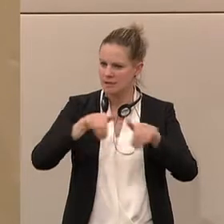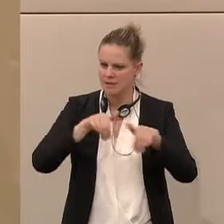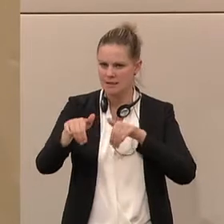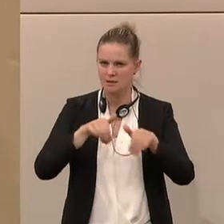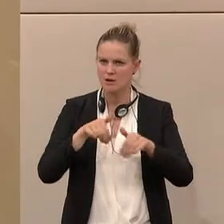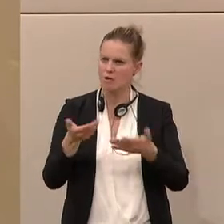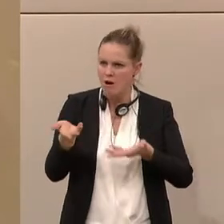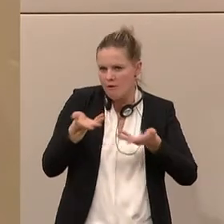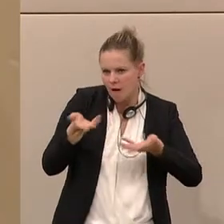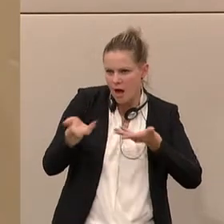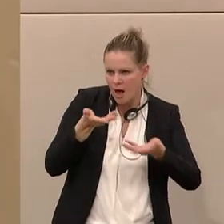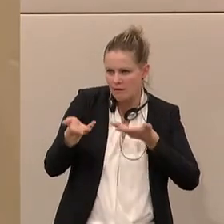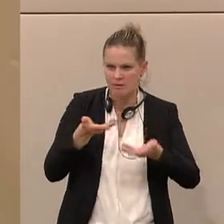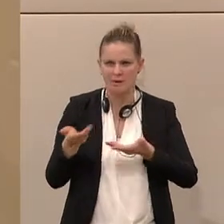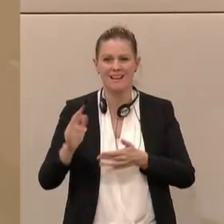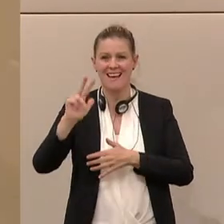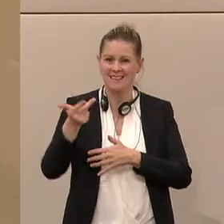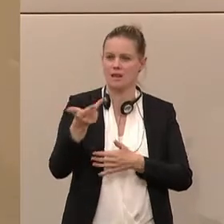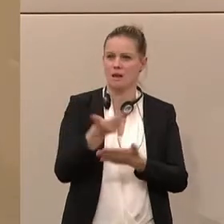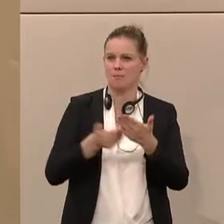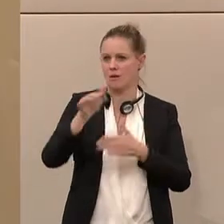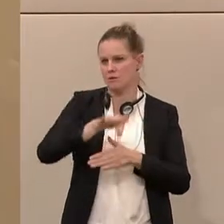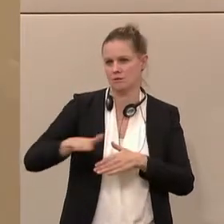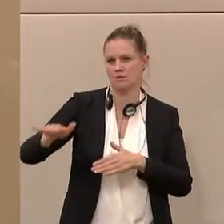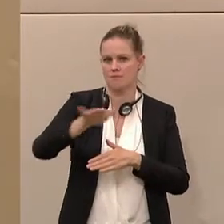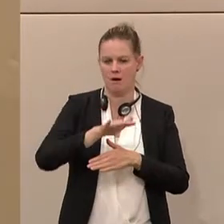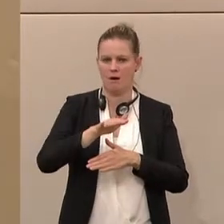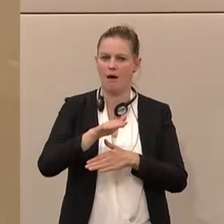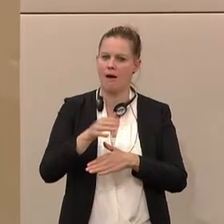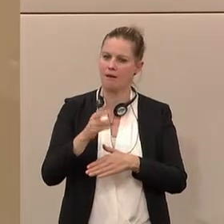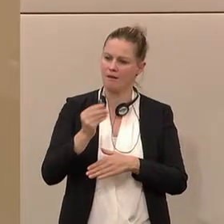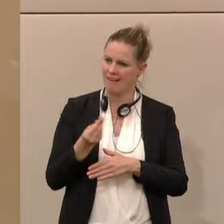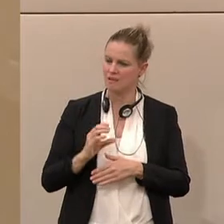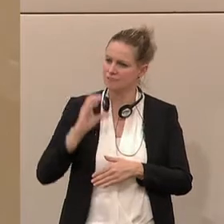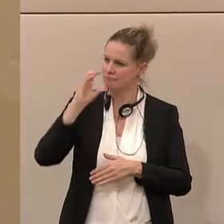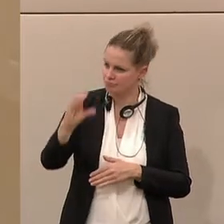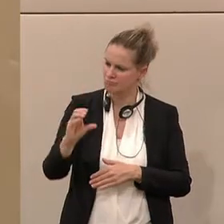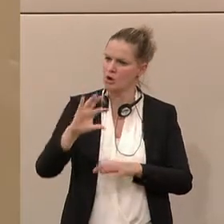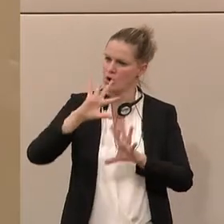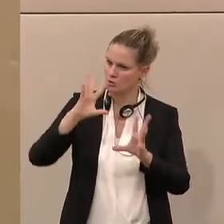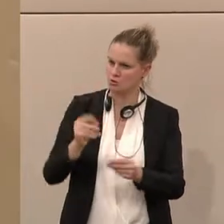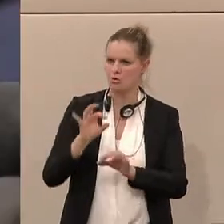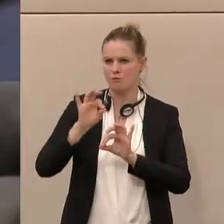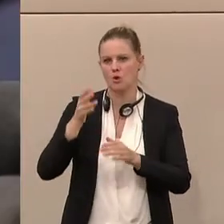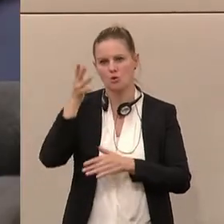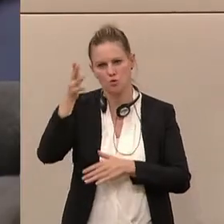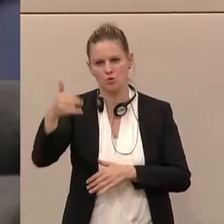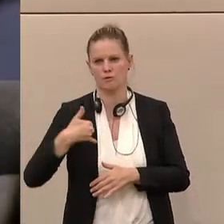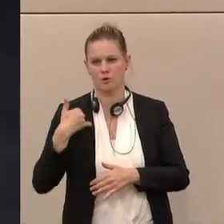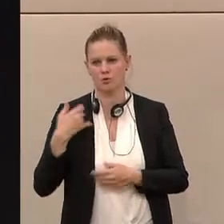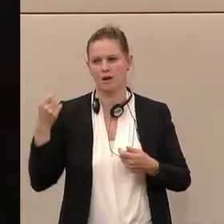tertiären Sektor. Es ist eine ambitionierte Investition in die Zukunft, in unsere Jugend. Danke vielmals.